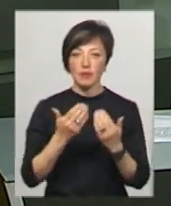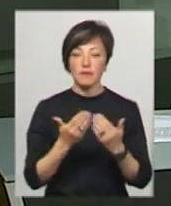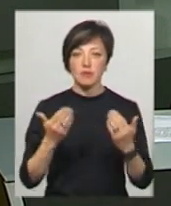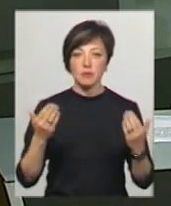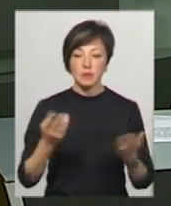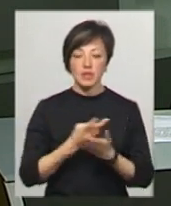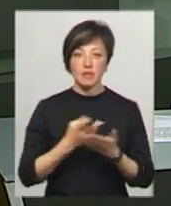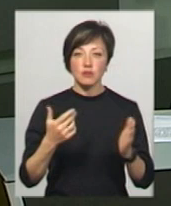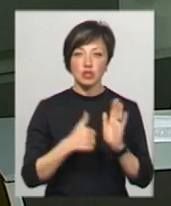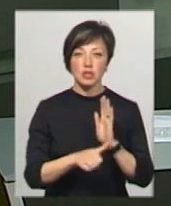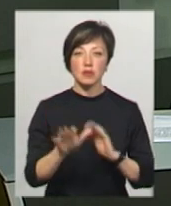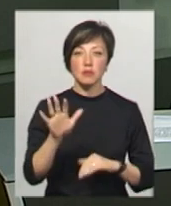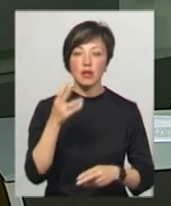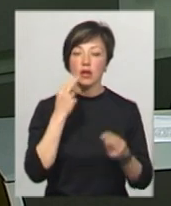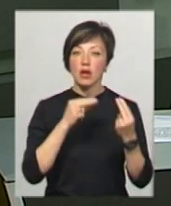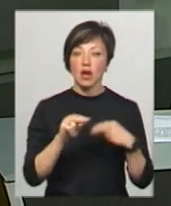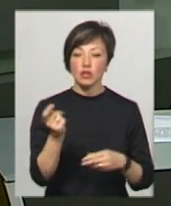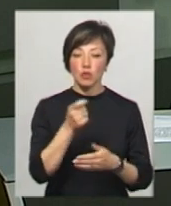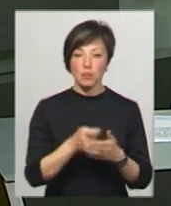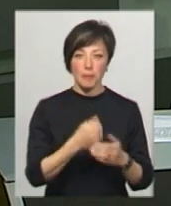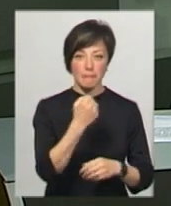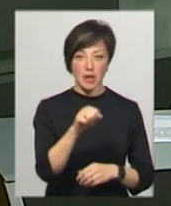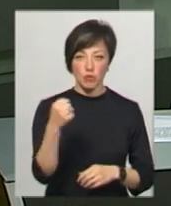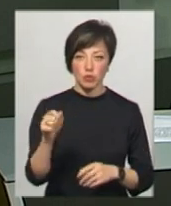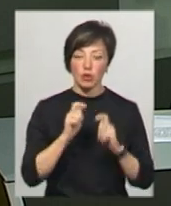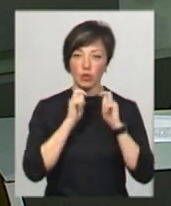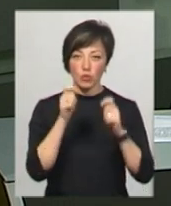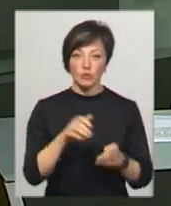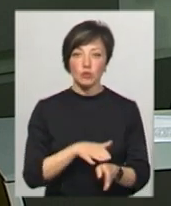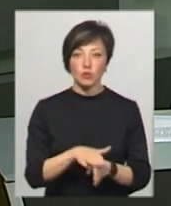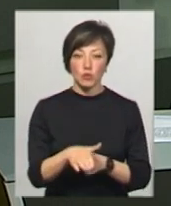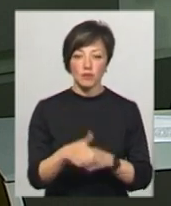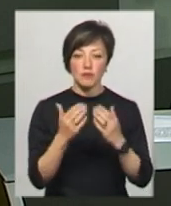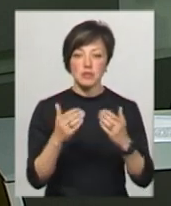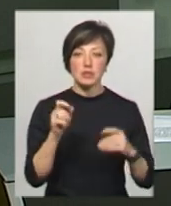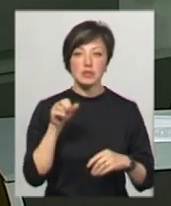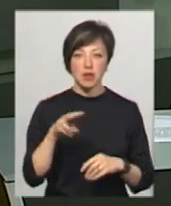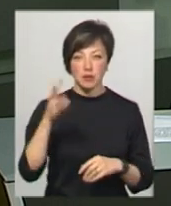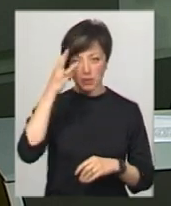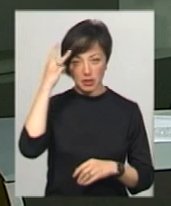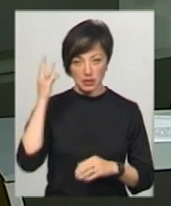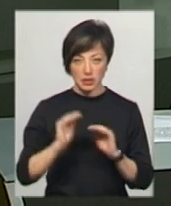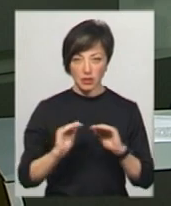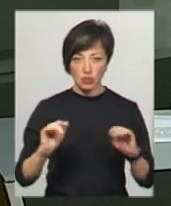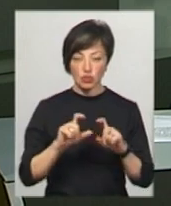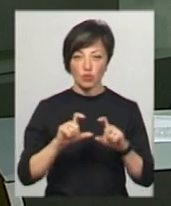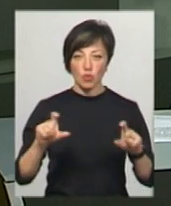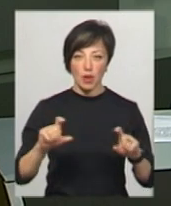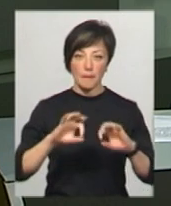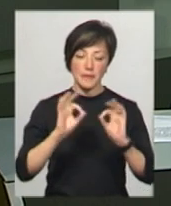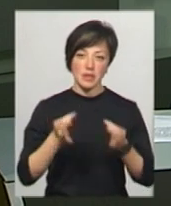виставці представили 65 кращих робіт переможців. Нагородження відбулося у виставковій залі Хмельницької дитячої школи